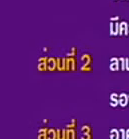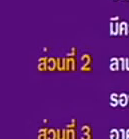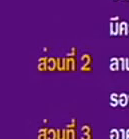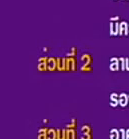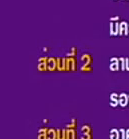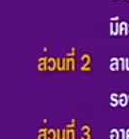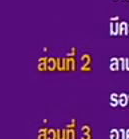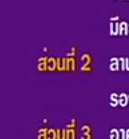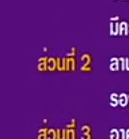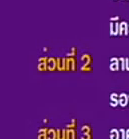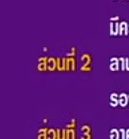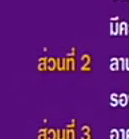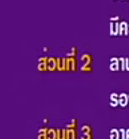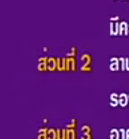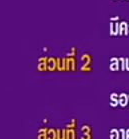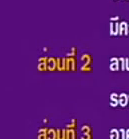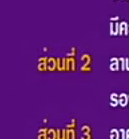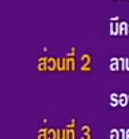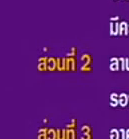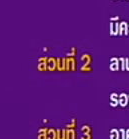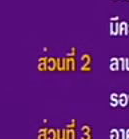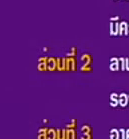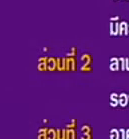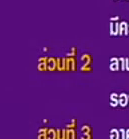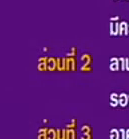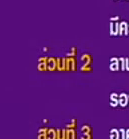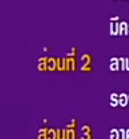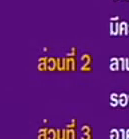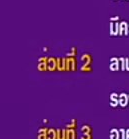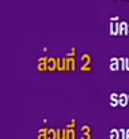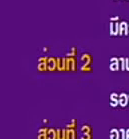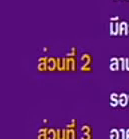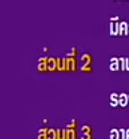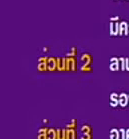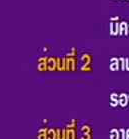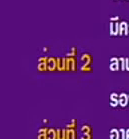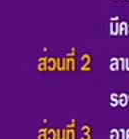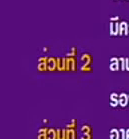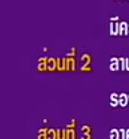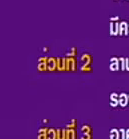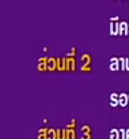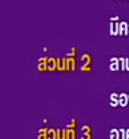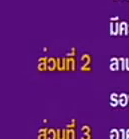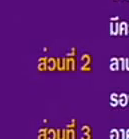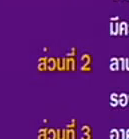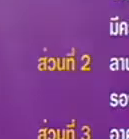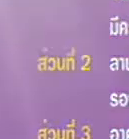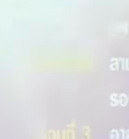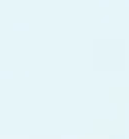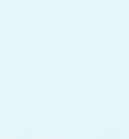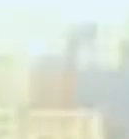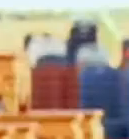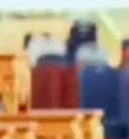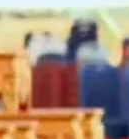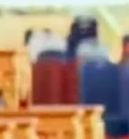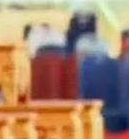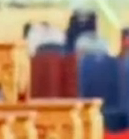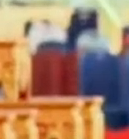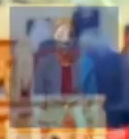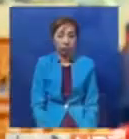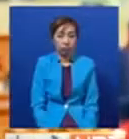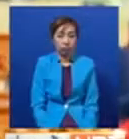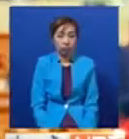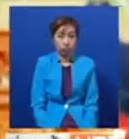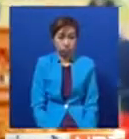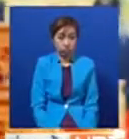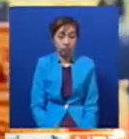3พิพิธภัณฑ์หรือห้องจัดแสดงนิทรรศการประวัติศาสตร์บริเวณด้านล่างฐานพระบรมราชานุสรณ์ 7